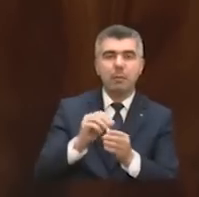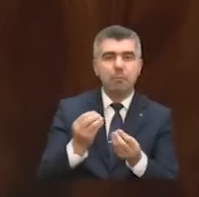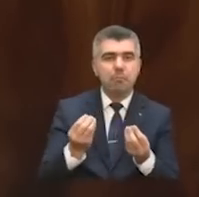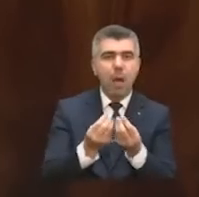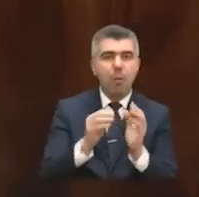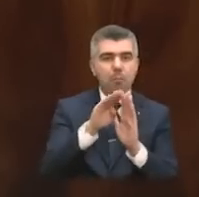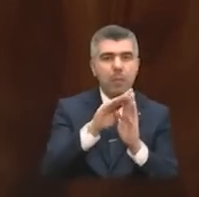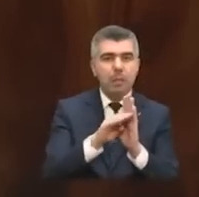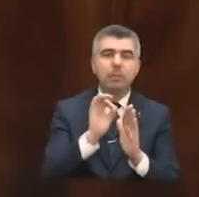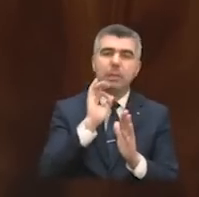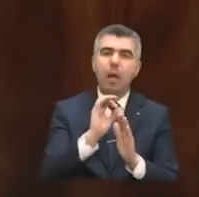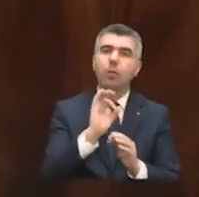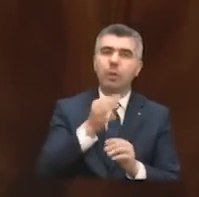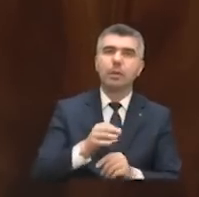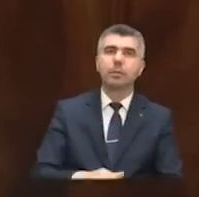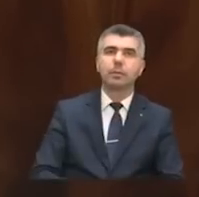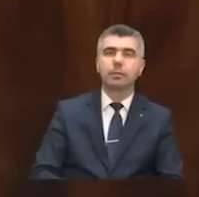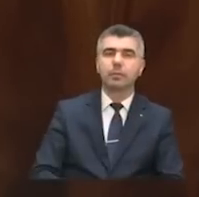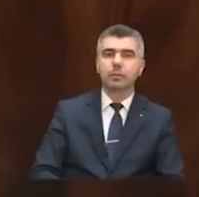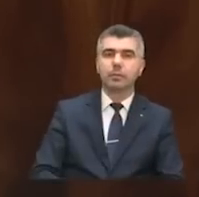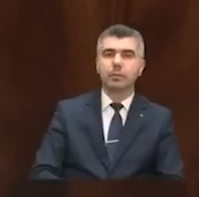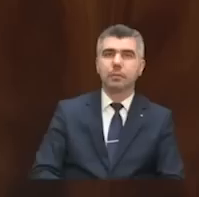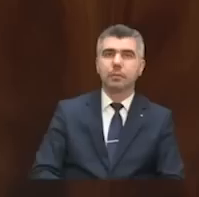دير الكلمة ديالك. تفضل سيد رئيس الحكومة.